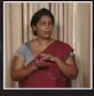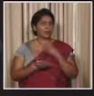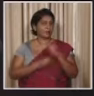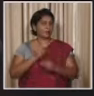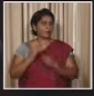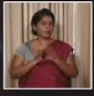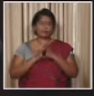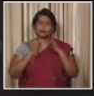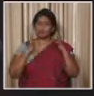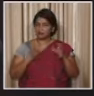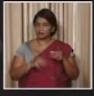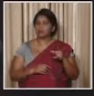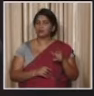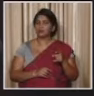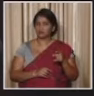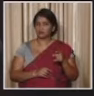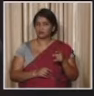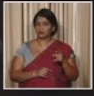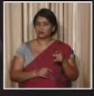කර්මාන්ත රසක්